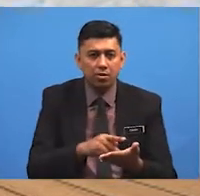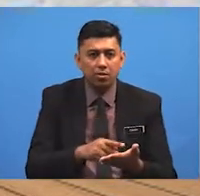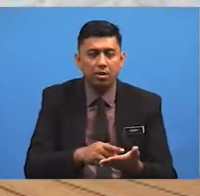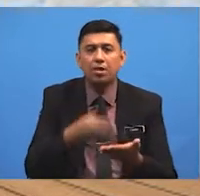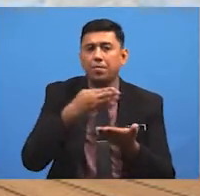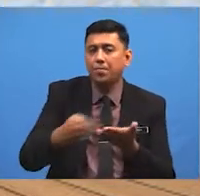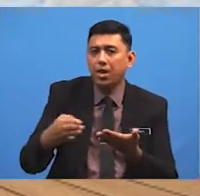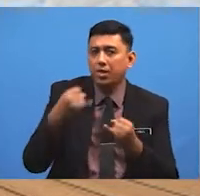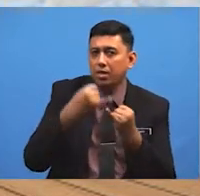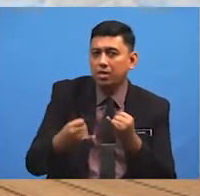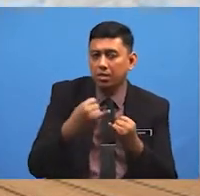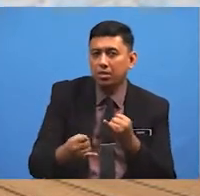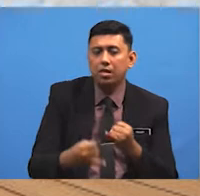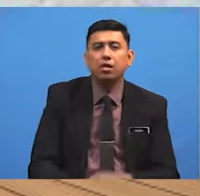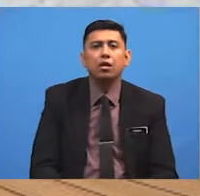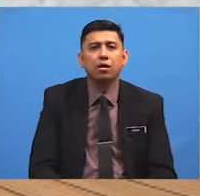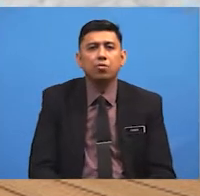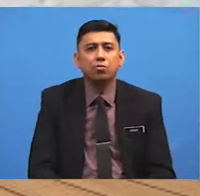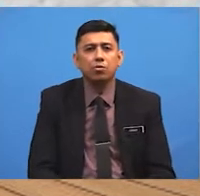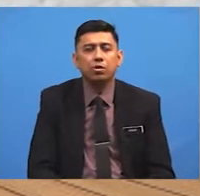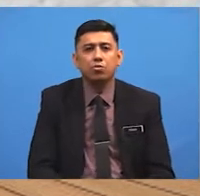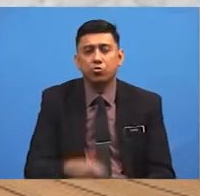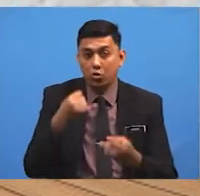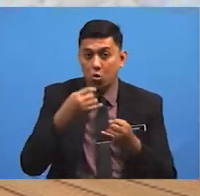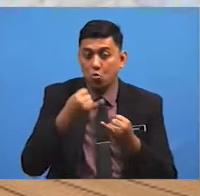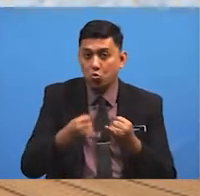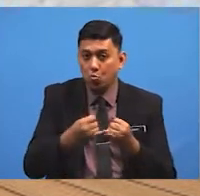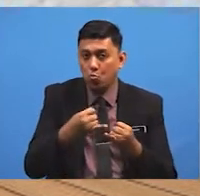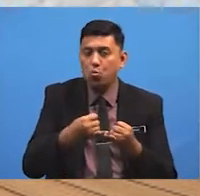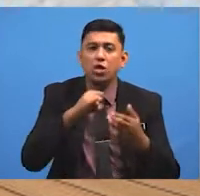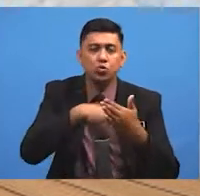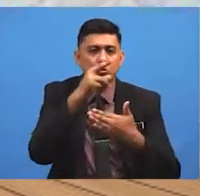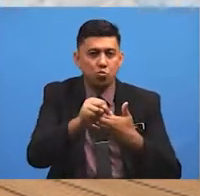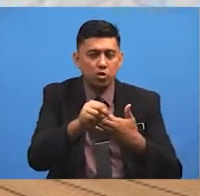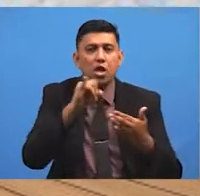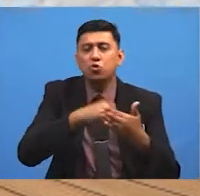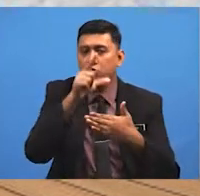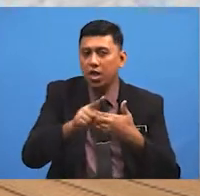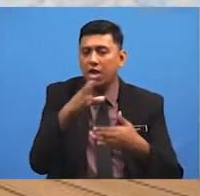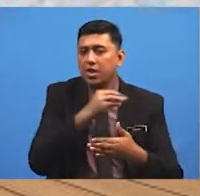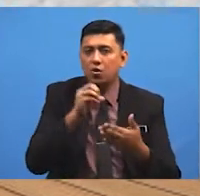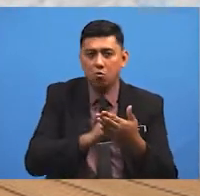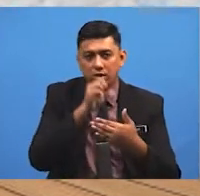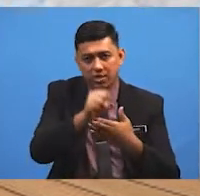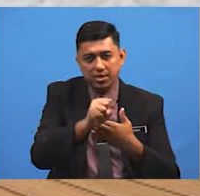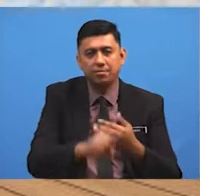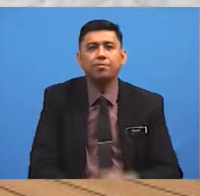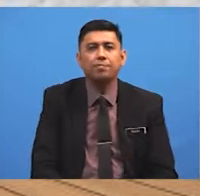bagi akhir bagi butik hamiza untuk bulan Juni Juli dan Oz